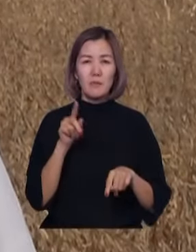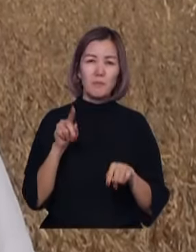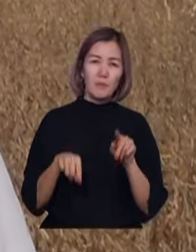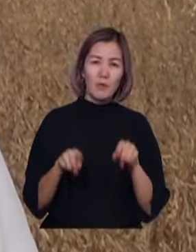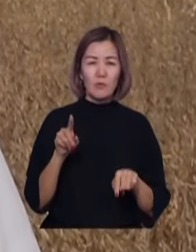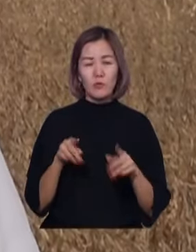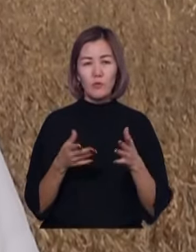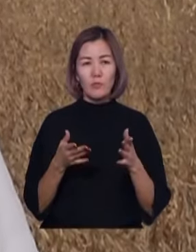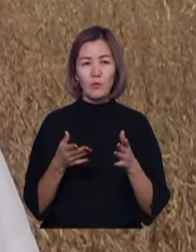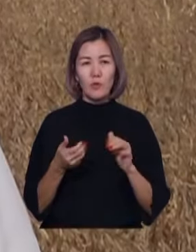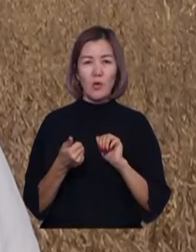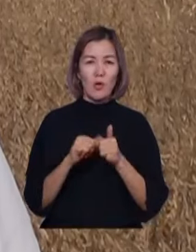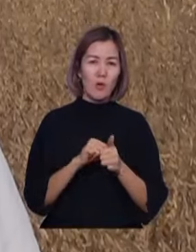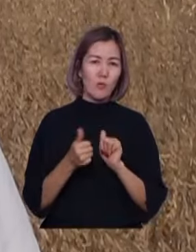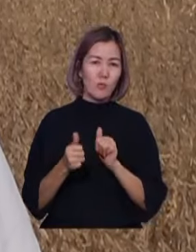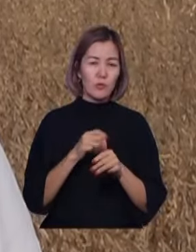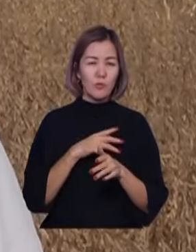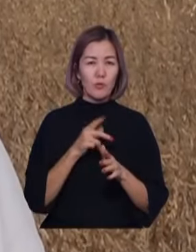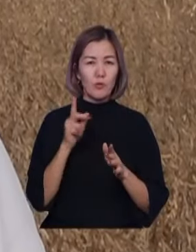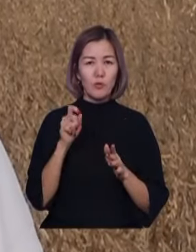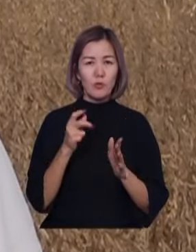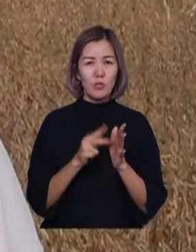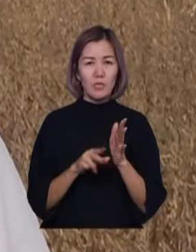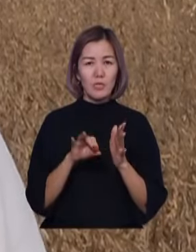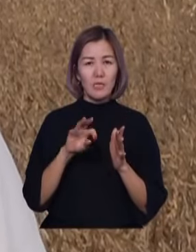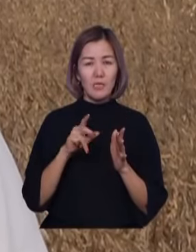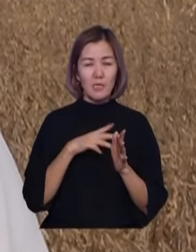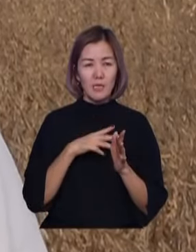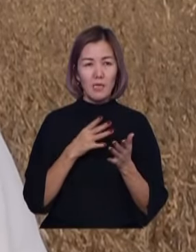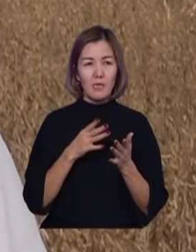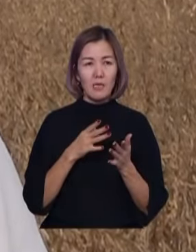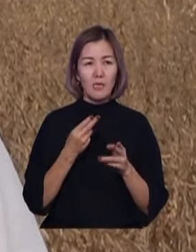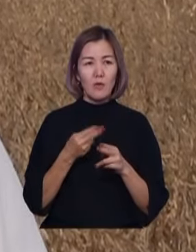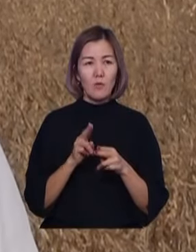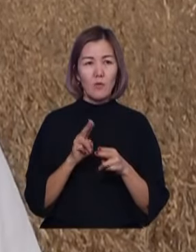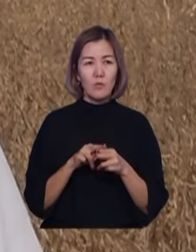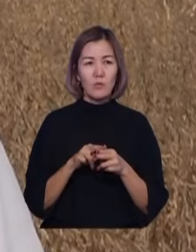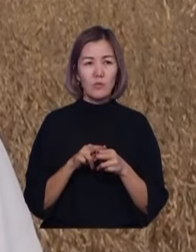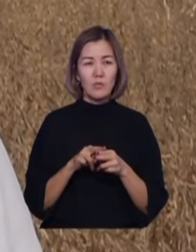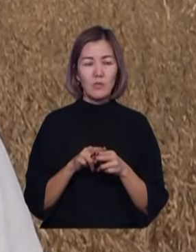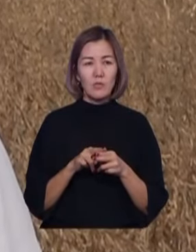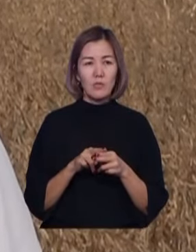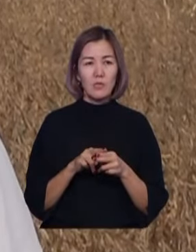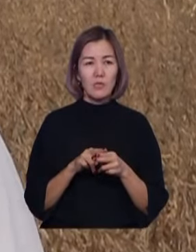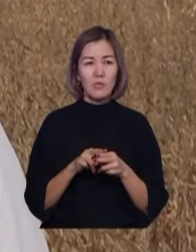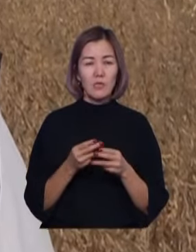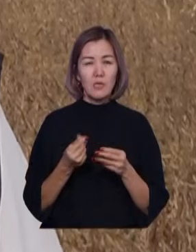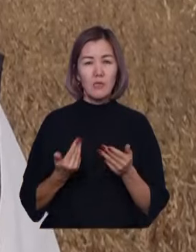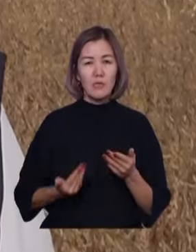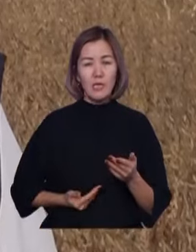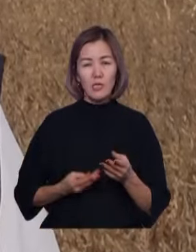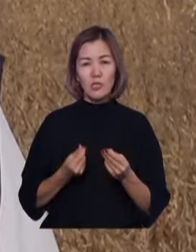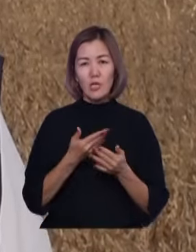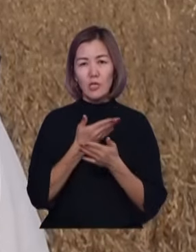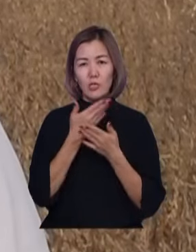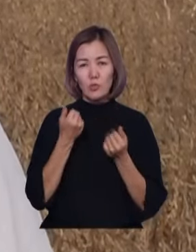қазір биылғы таңда баға болмай тұр. 180 теңге дейді. Енді оның өзі де жаңында наличный ақшада